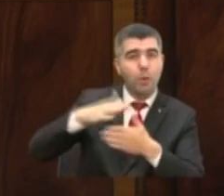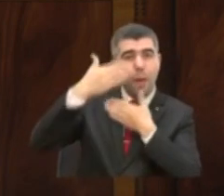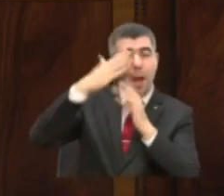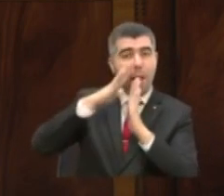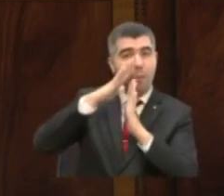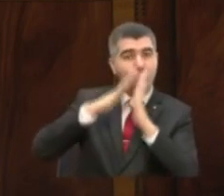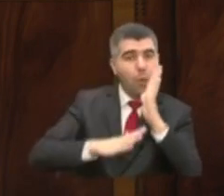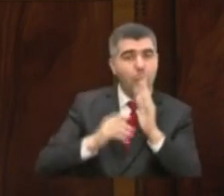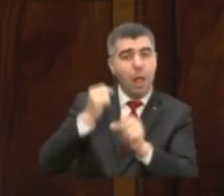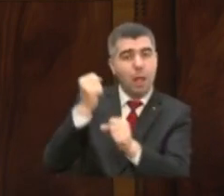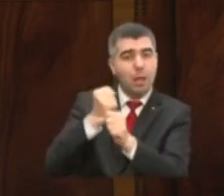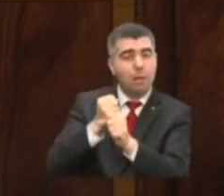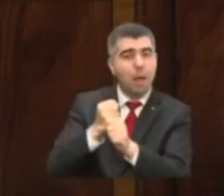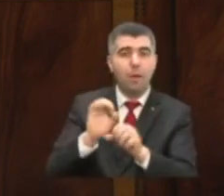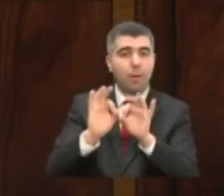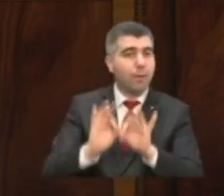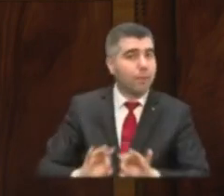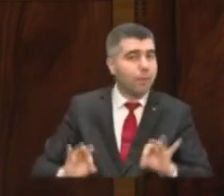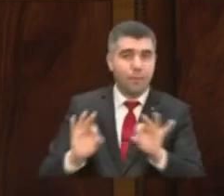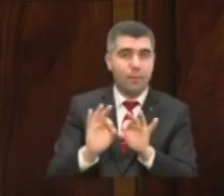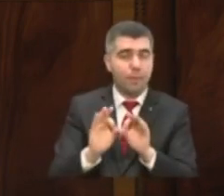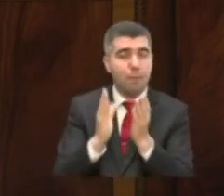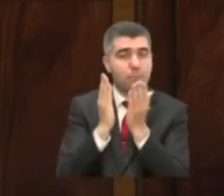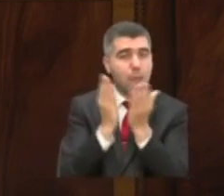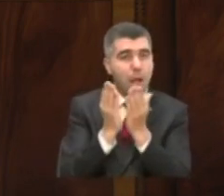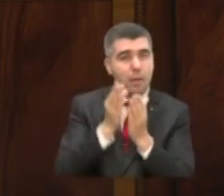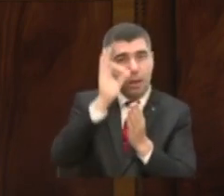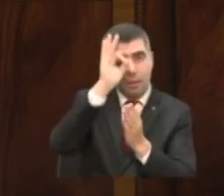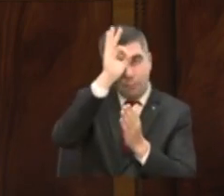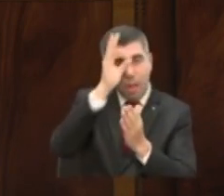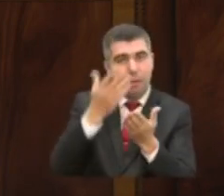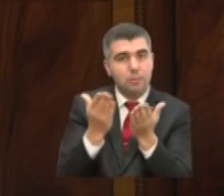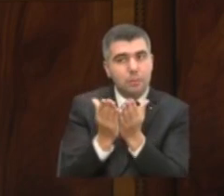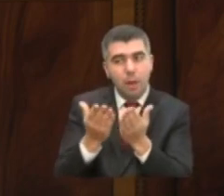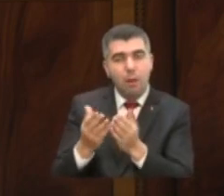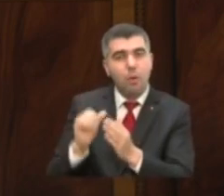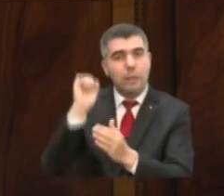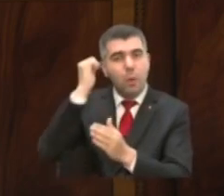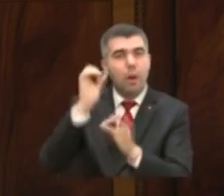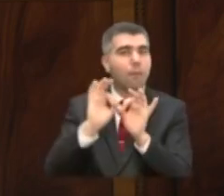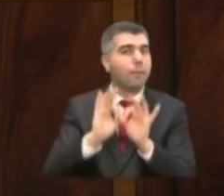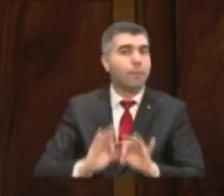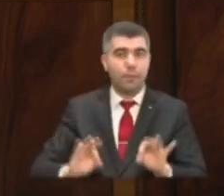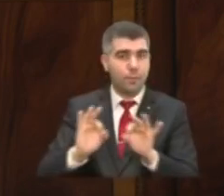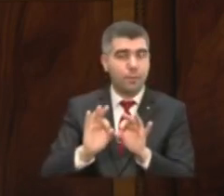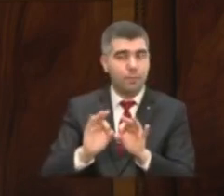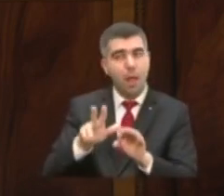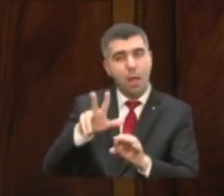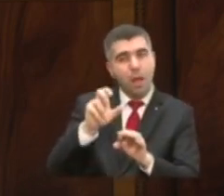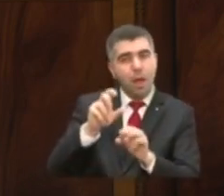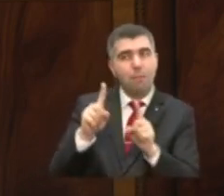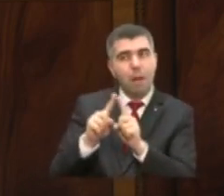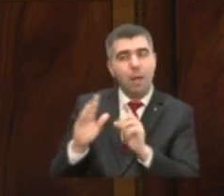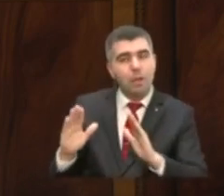يعملون ولا يتابعون دراستهم ولا أي تكوين، مع العلم أن شباب المناطق القروية والجبلية